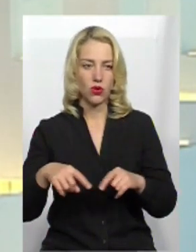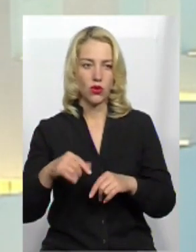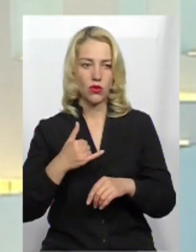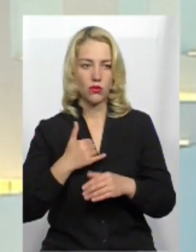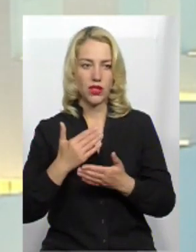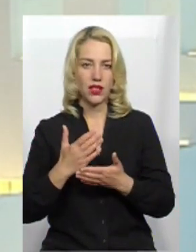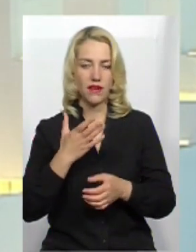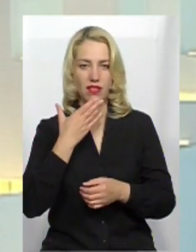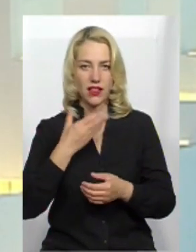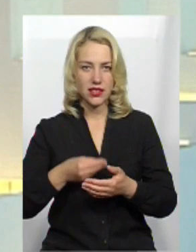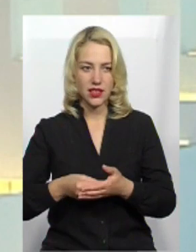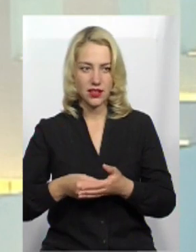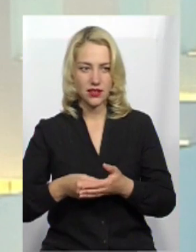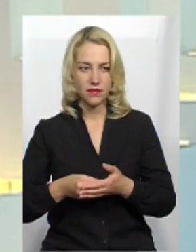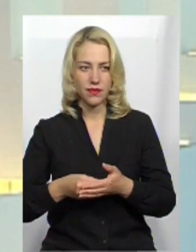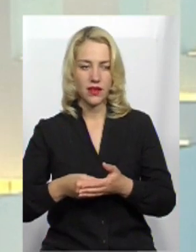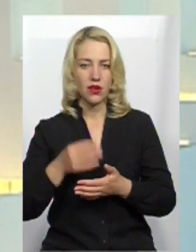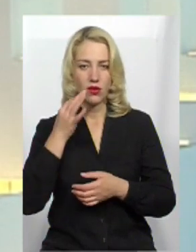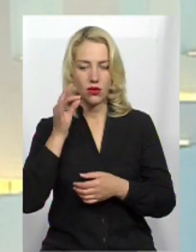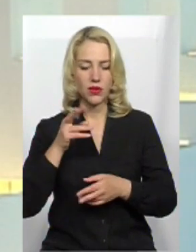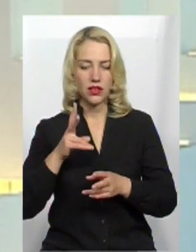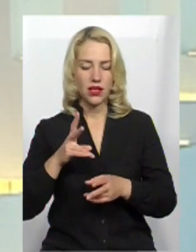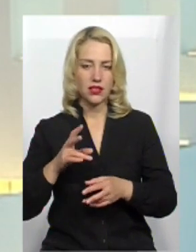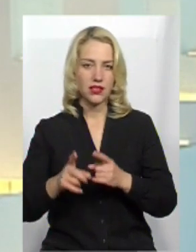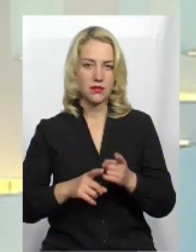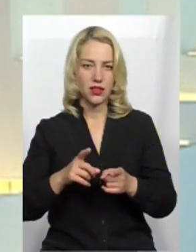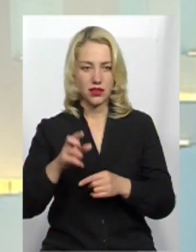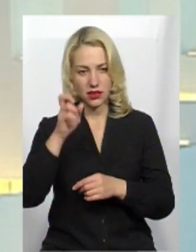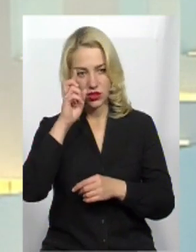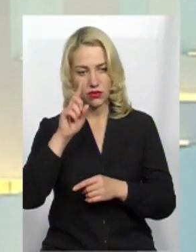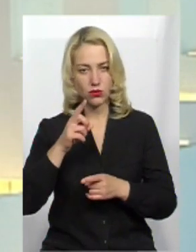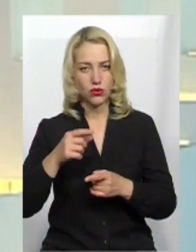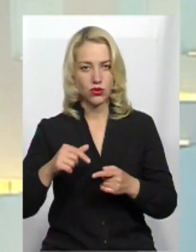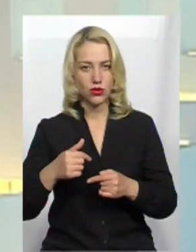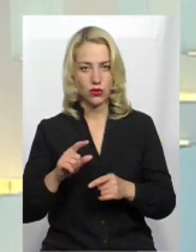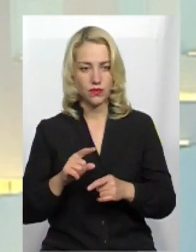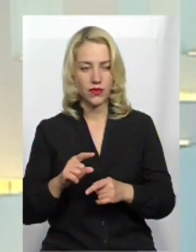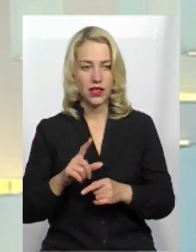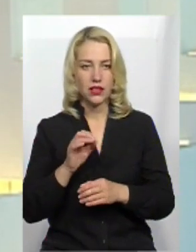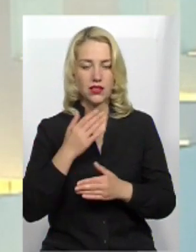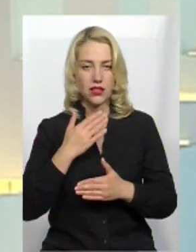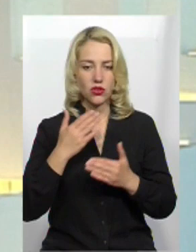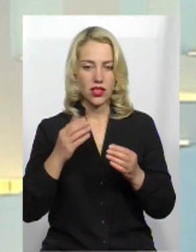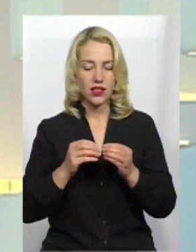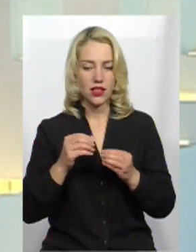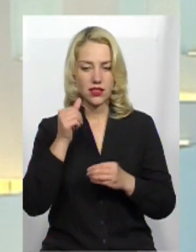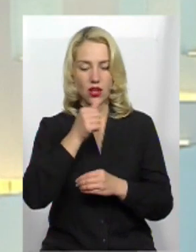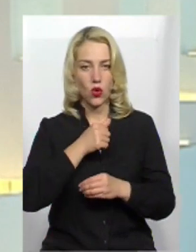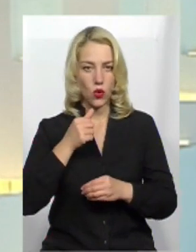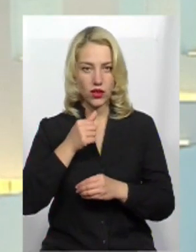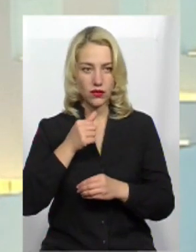є власний опит, як змінити державу, тому що за останні 10